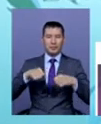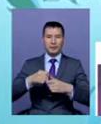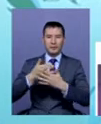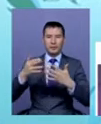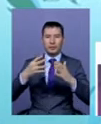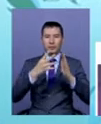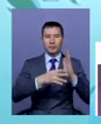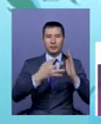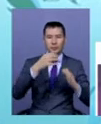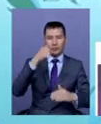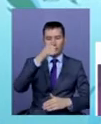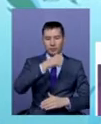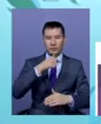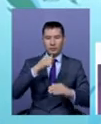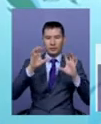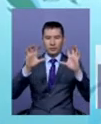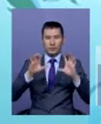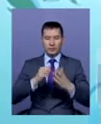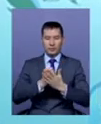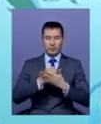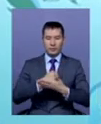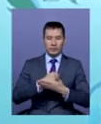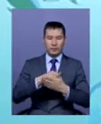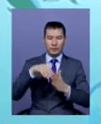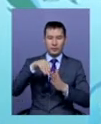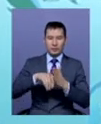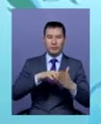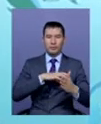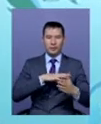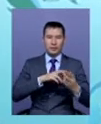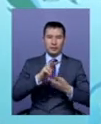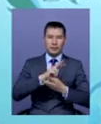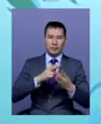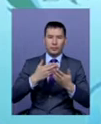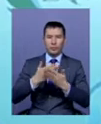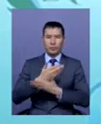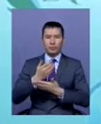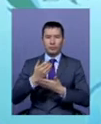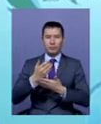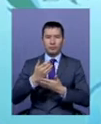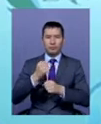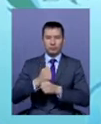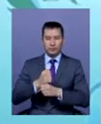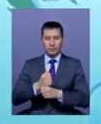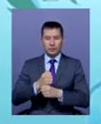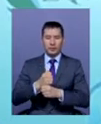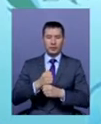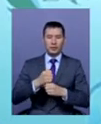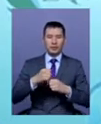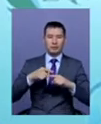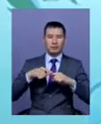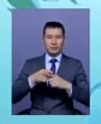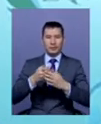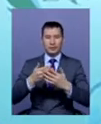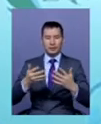жылғы конституцияның мәтіні, мысалы, өзгерістерді қажет етті, жаңа конструкциялар пайда болды, жаңа тетіктер пайда